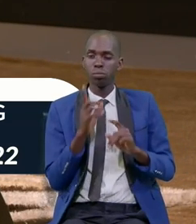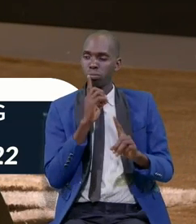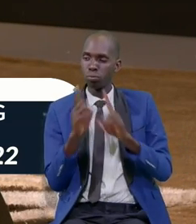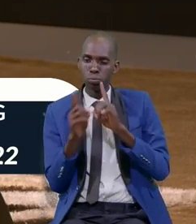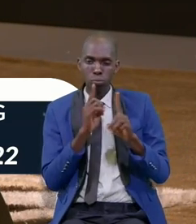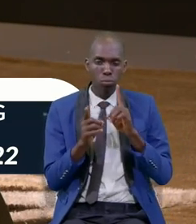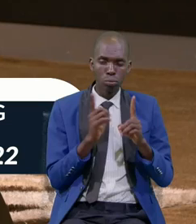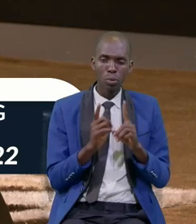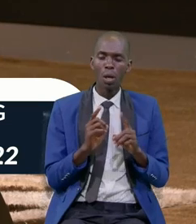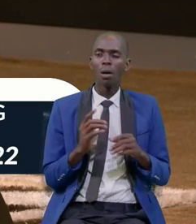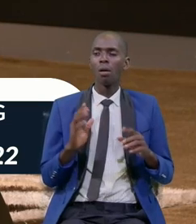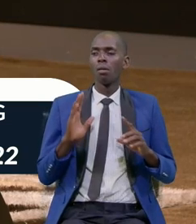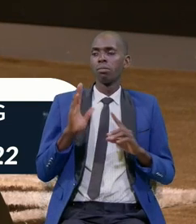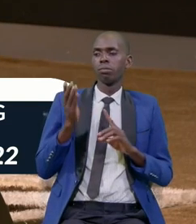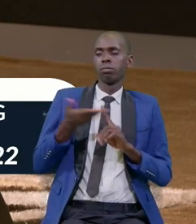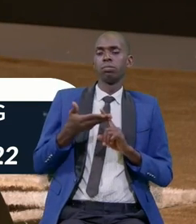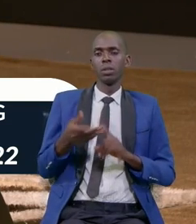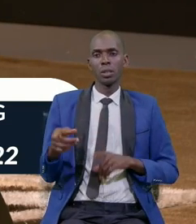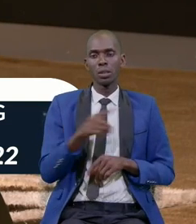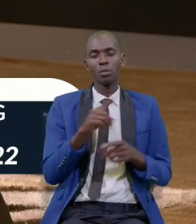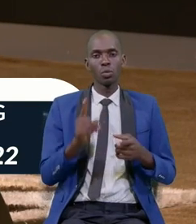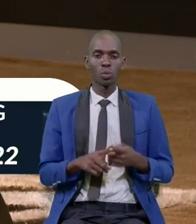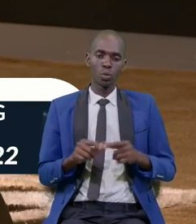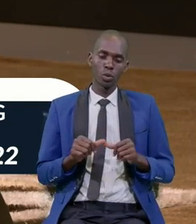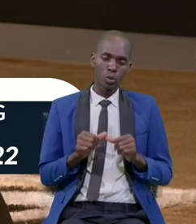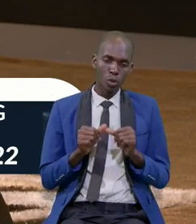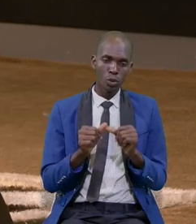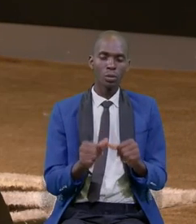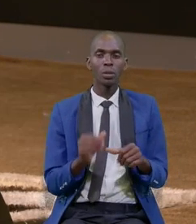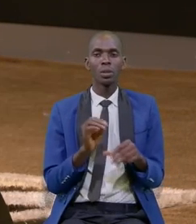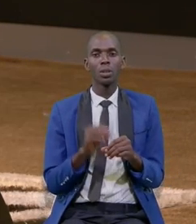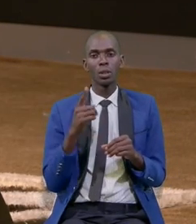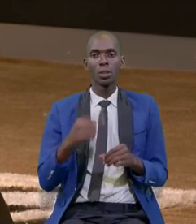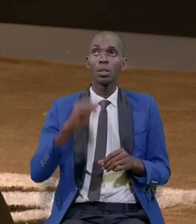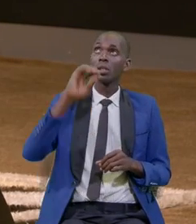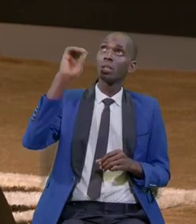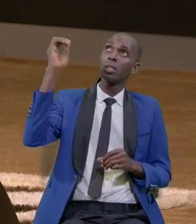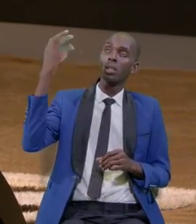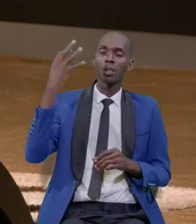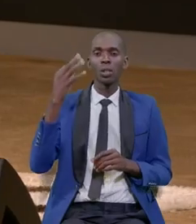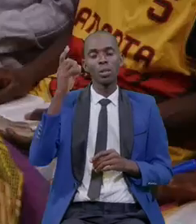les exhortèrent à rester attachés à la grâce de Dieu.